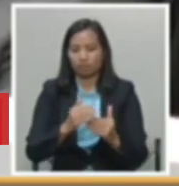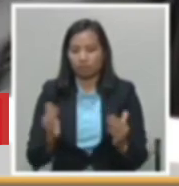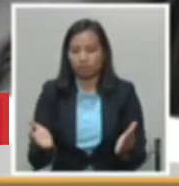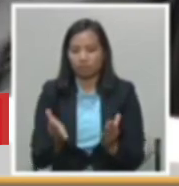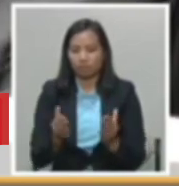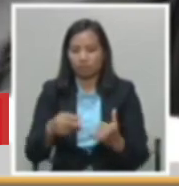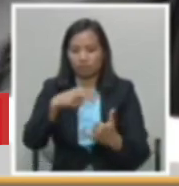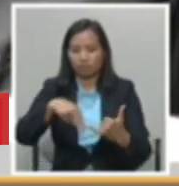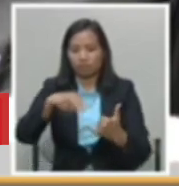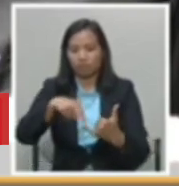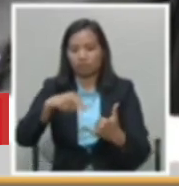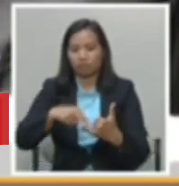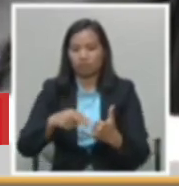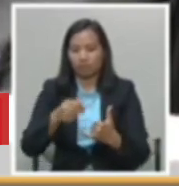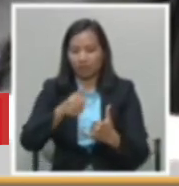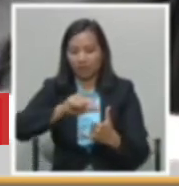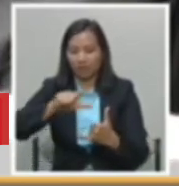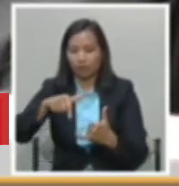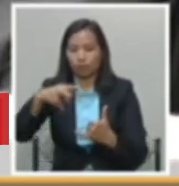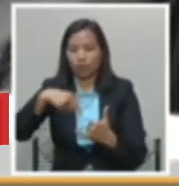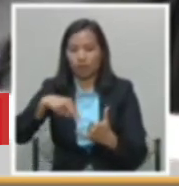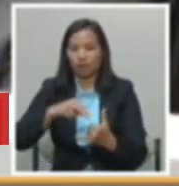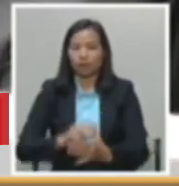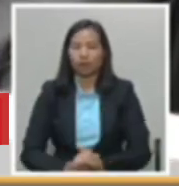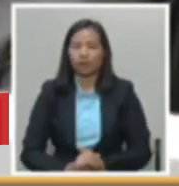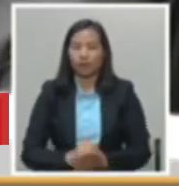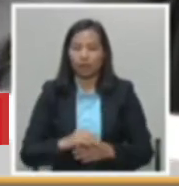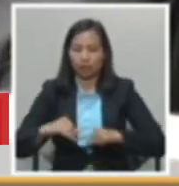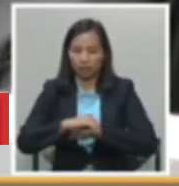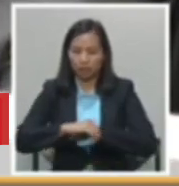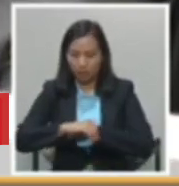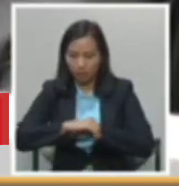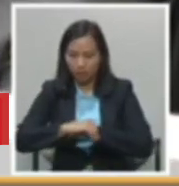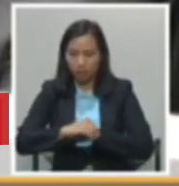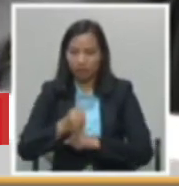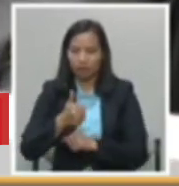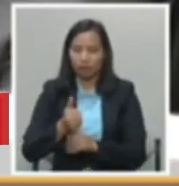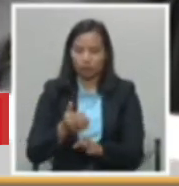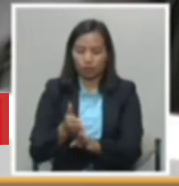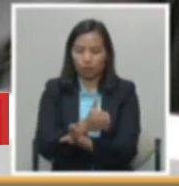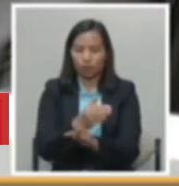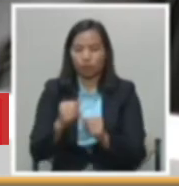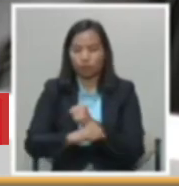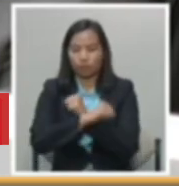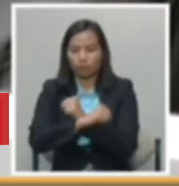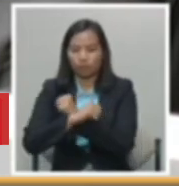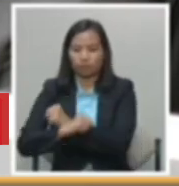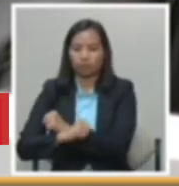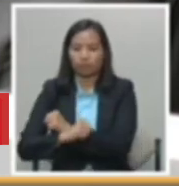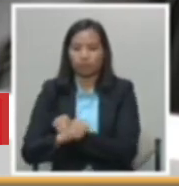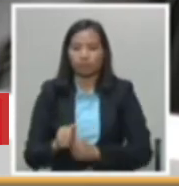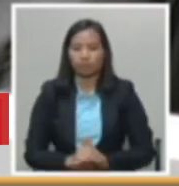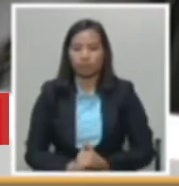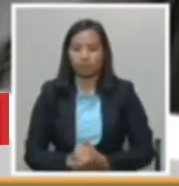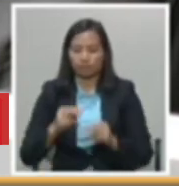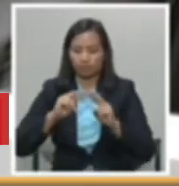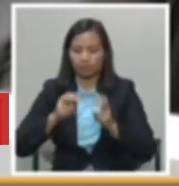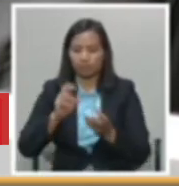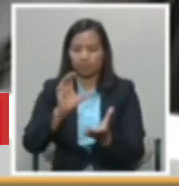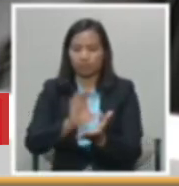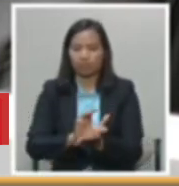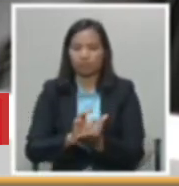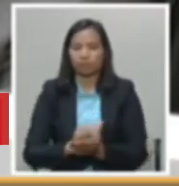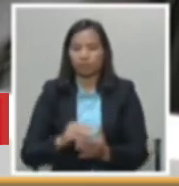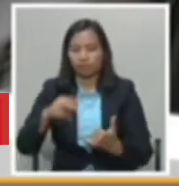าอีกเรื่องนึงก็คือเรื่องเกี่ยวกับการที่ด้อยโอกาสของกองทุนนี้ก็คือเรื่องเกี่ยวกับ